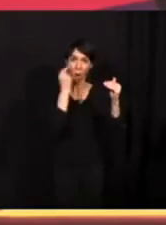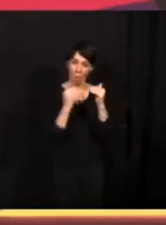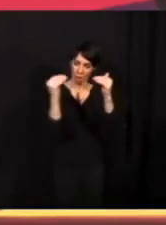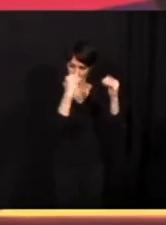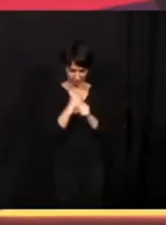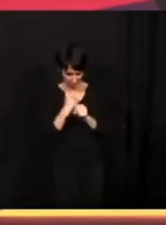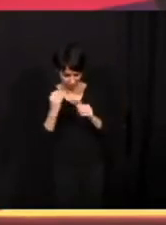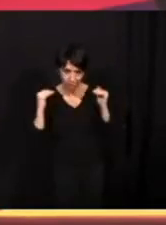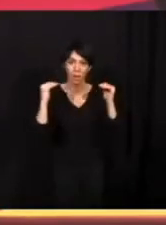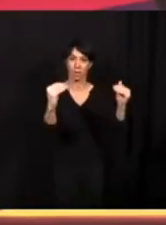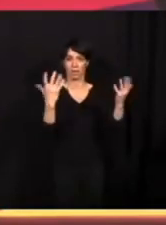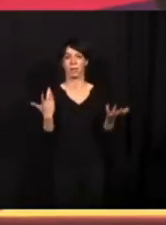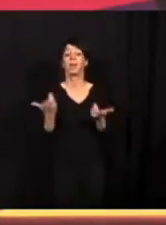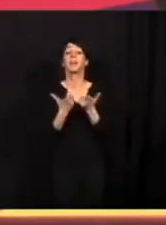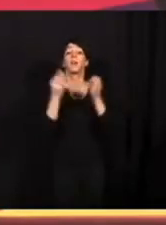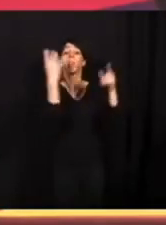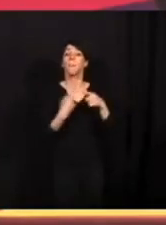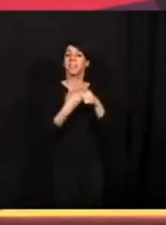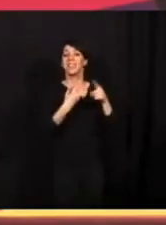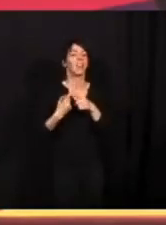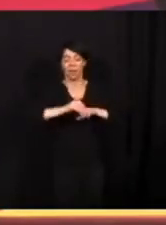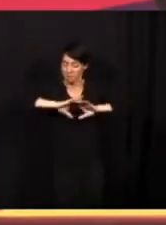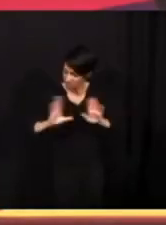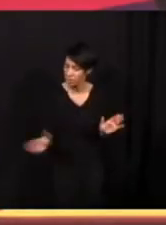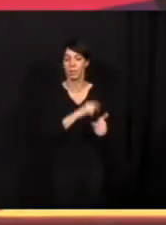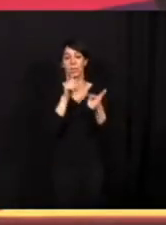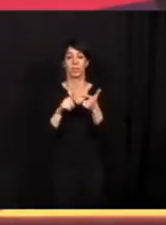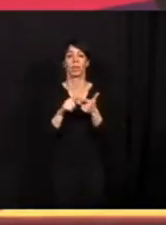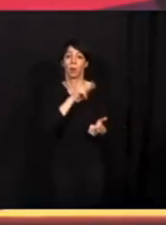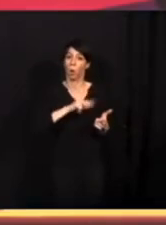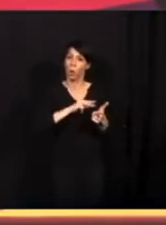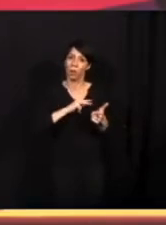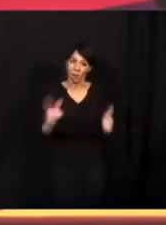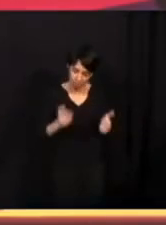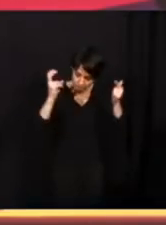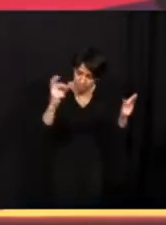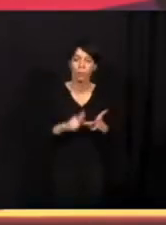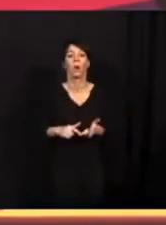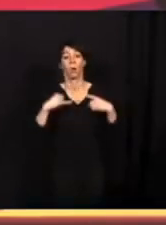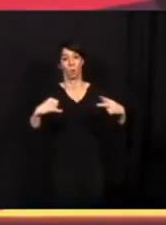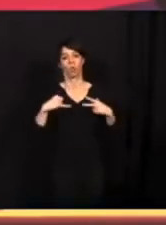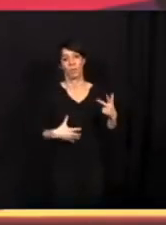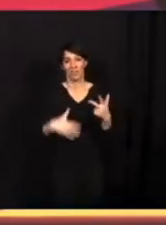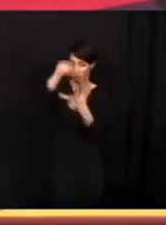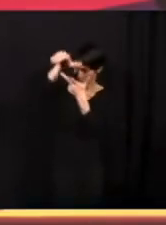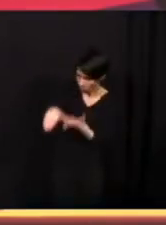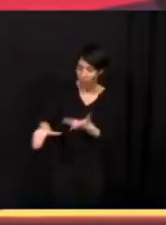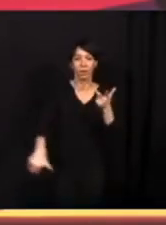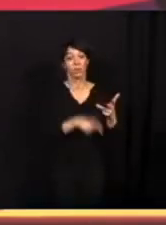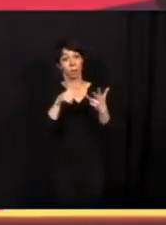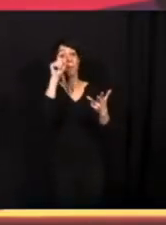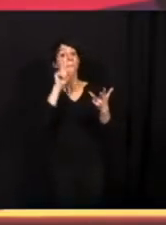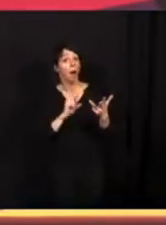mettra un terme au temps partiel. Les retraites seront augmentées, les congés maternité seront protégés. Les parents se verront garantir un